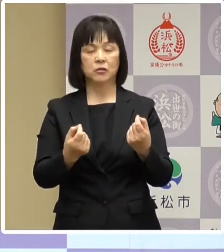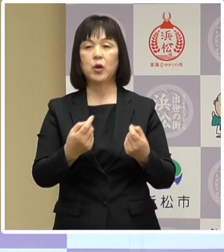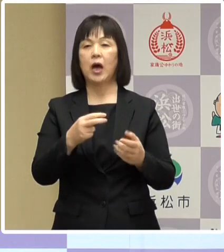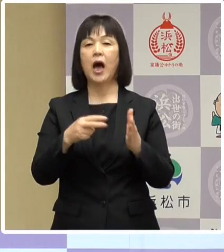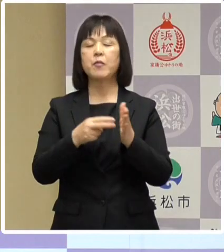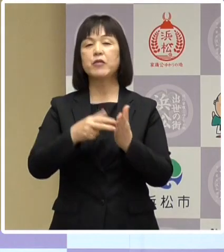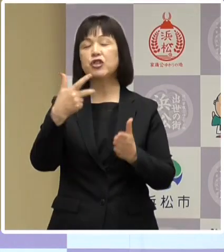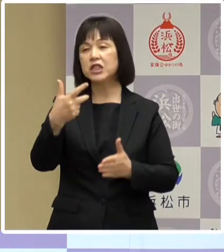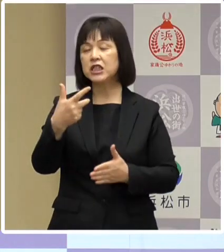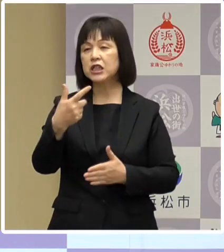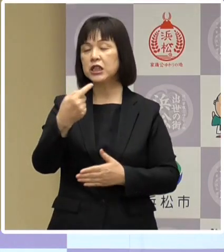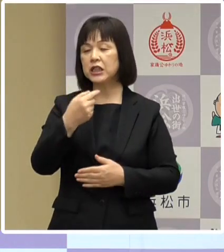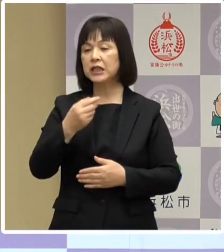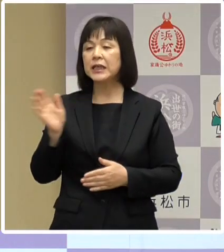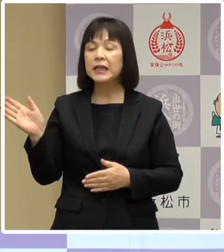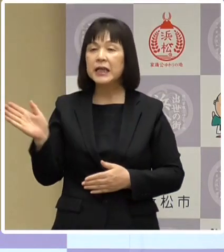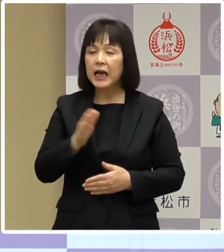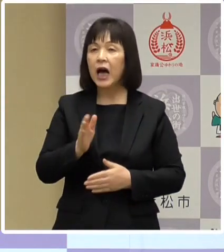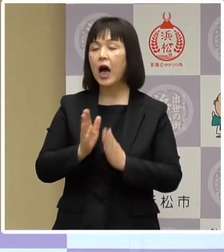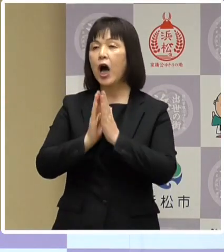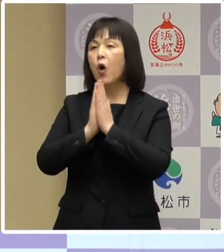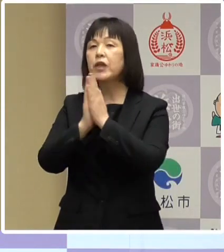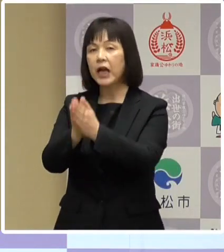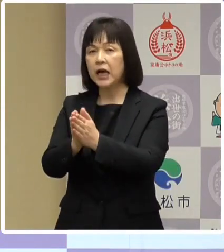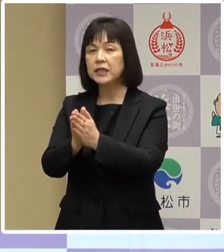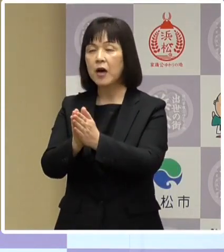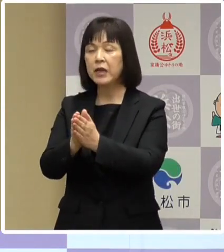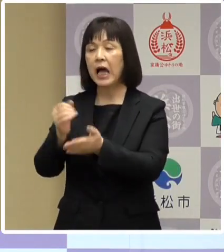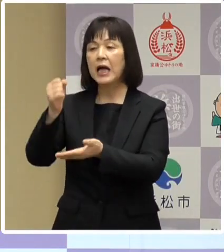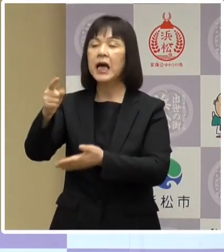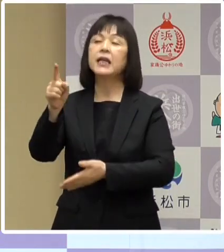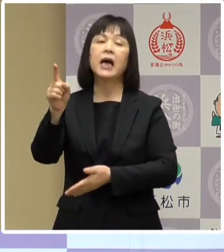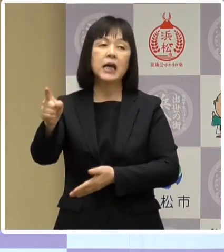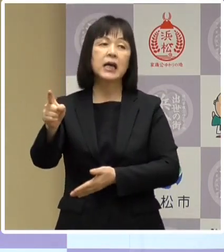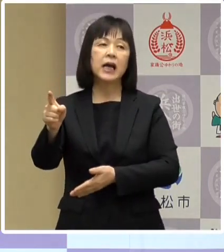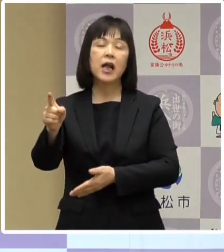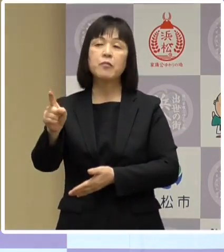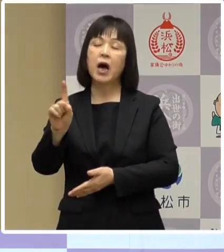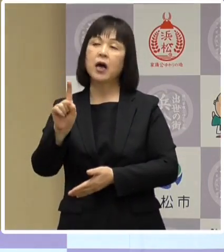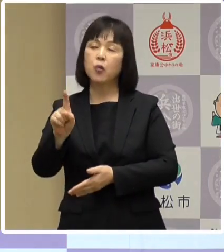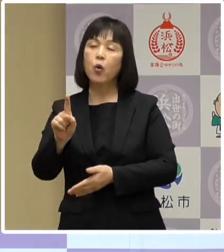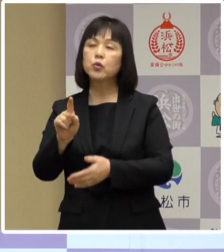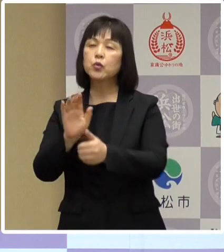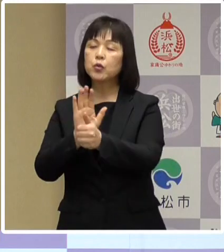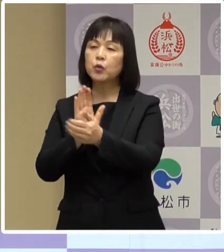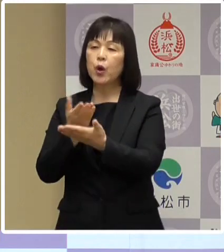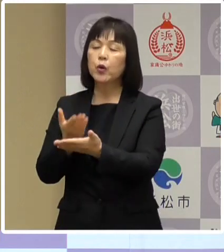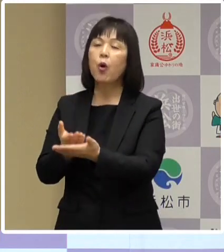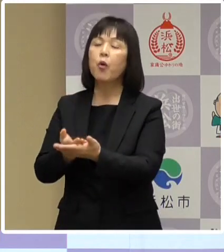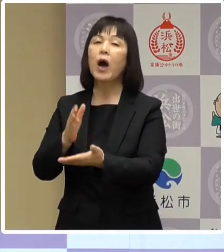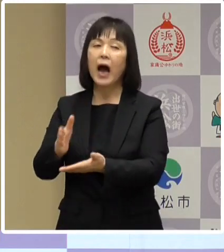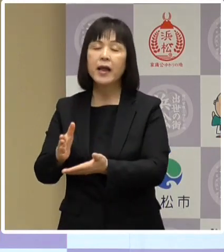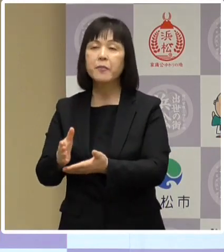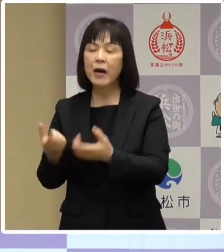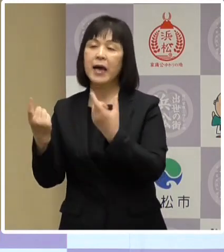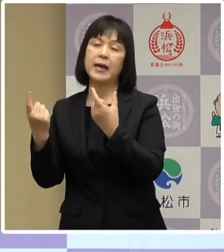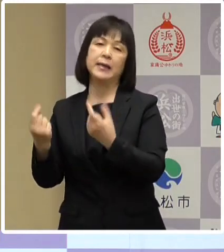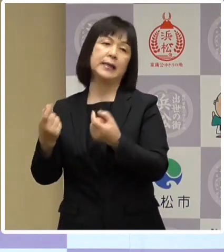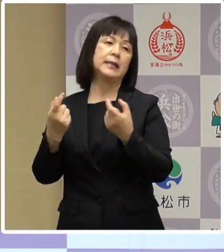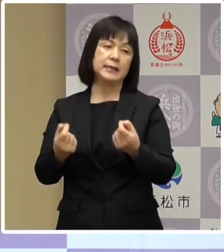ういうオファーもしましたし、財団側からもですね、そういうことであれば、しっかり、収蔵